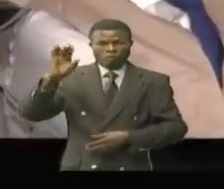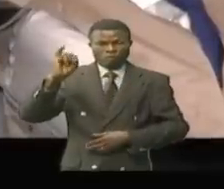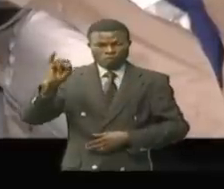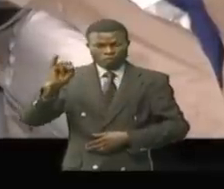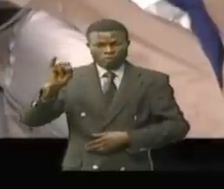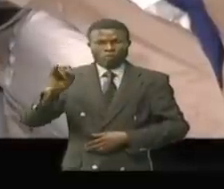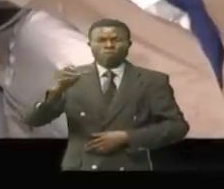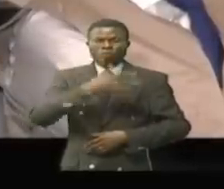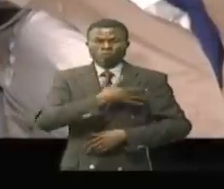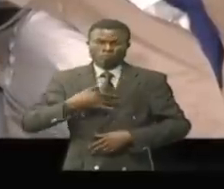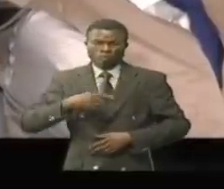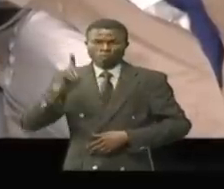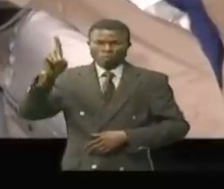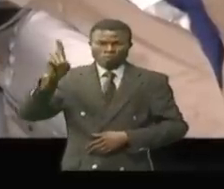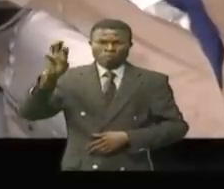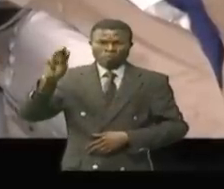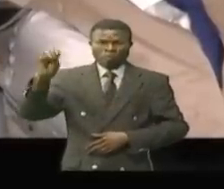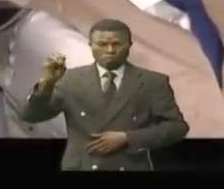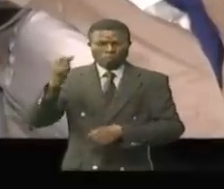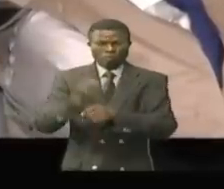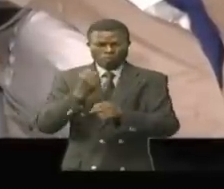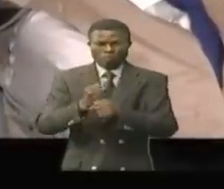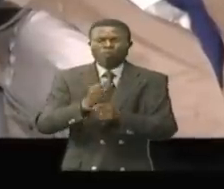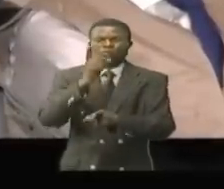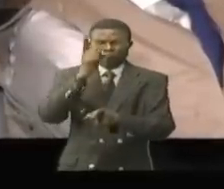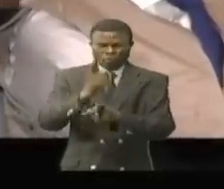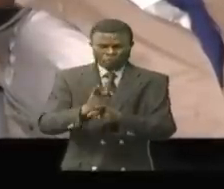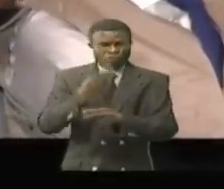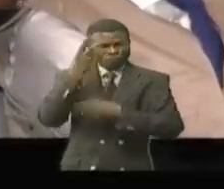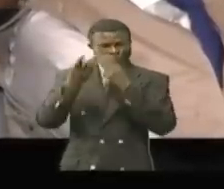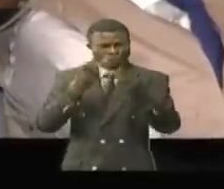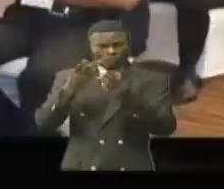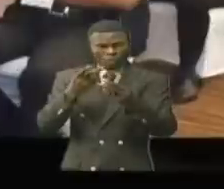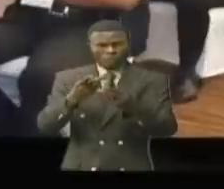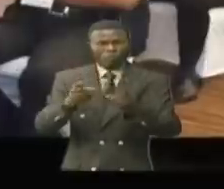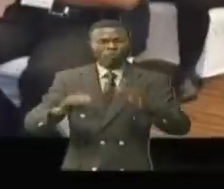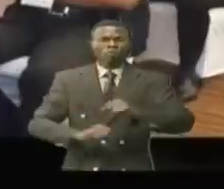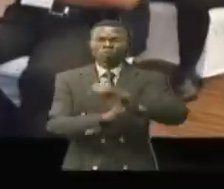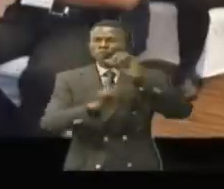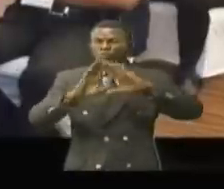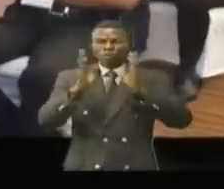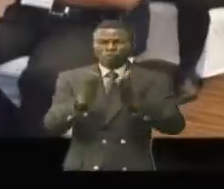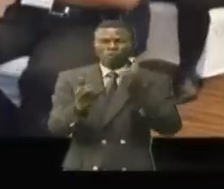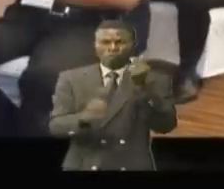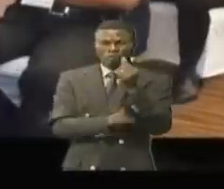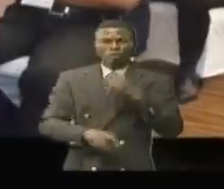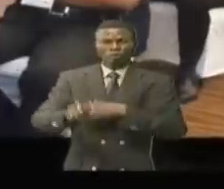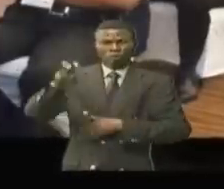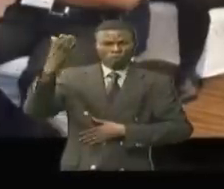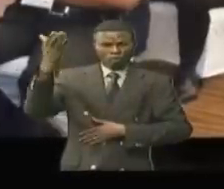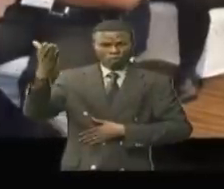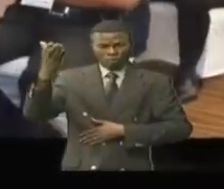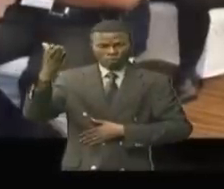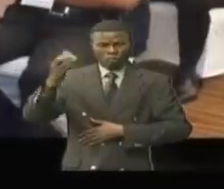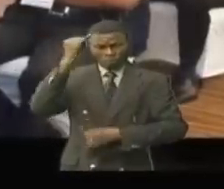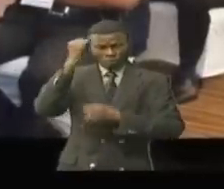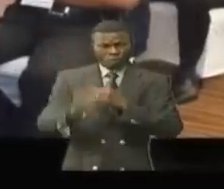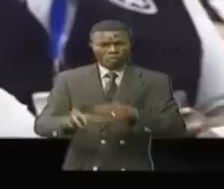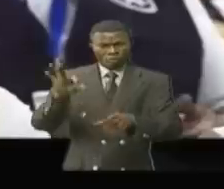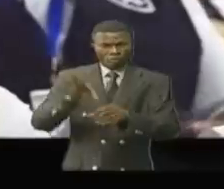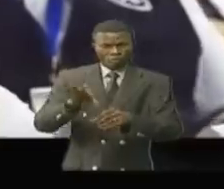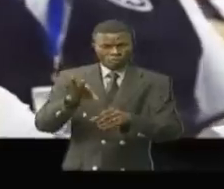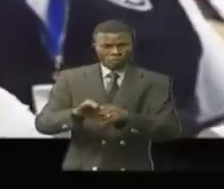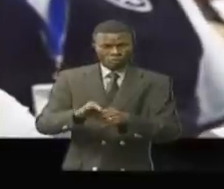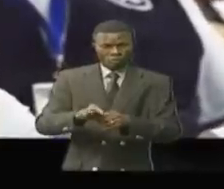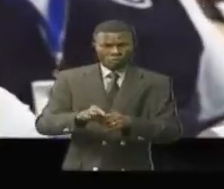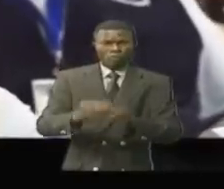dit heureux d'avoir accompli la tâche lui est assignée avec le concours de toute son équipe. Au terme du scrutin du 7 octobre